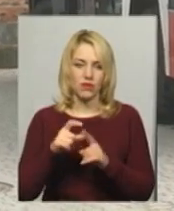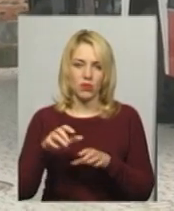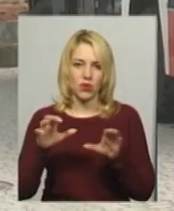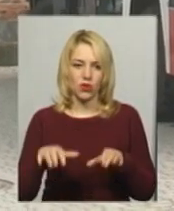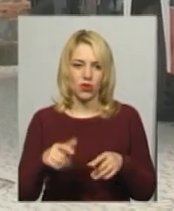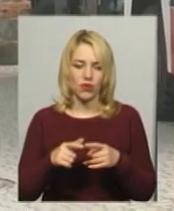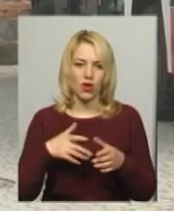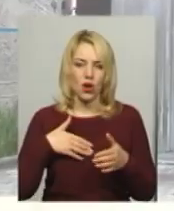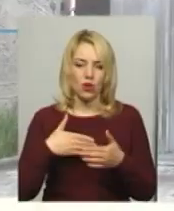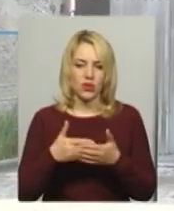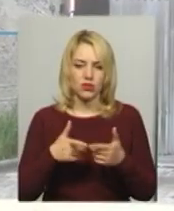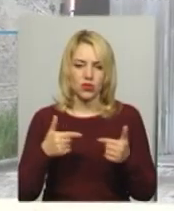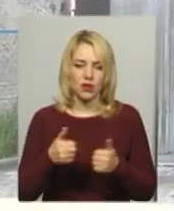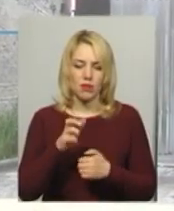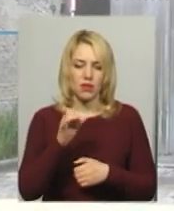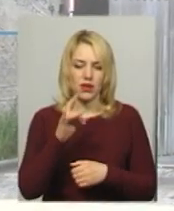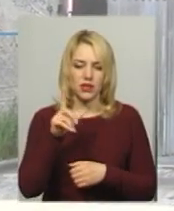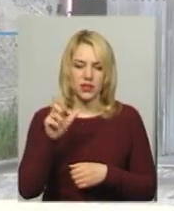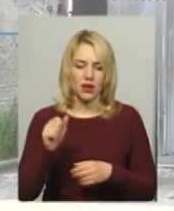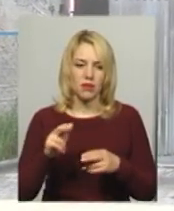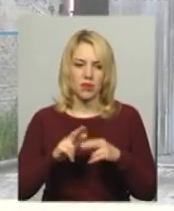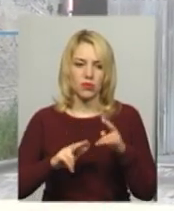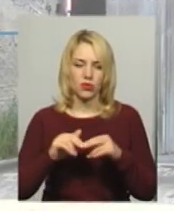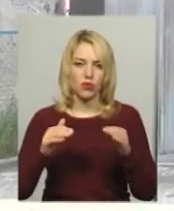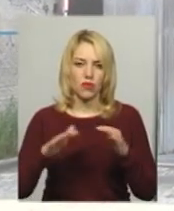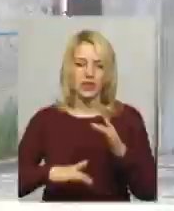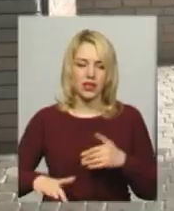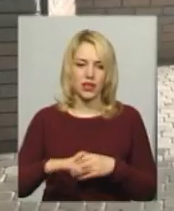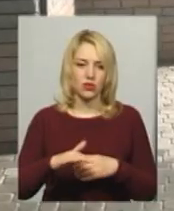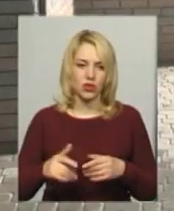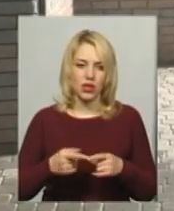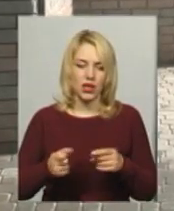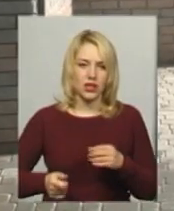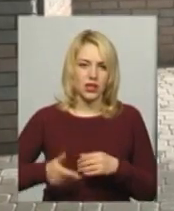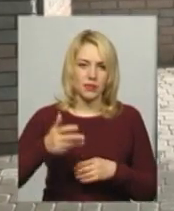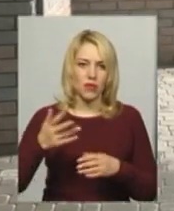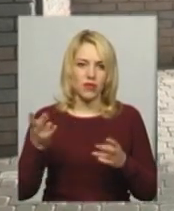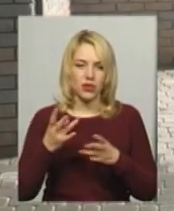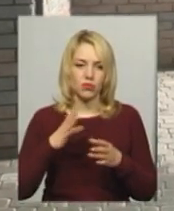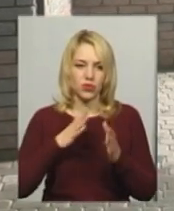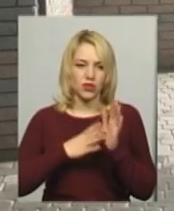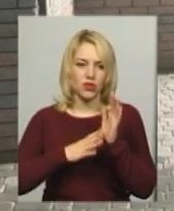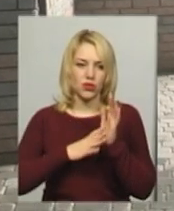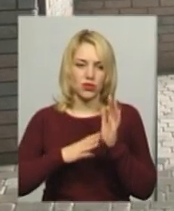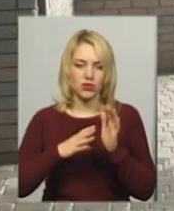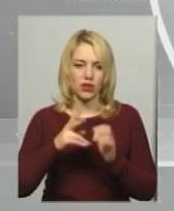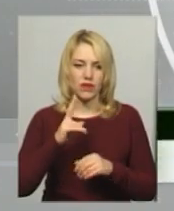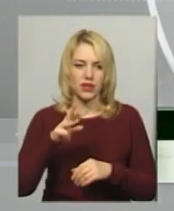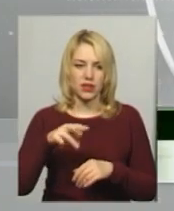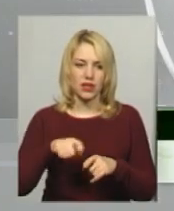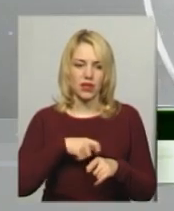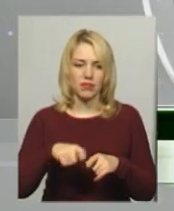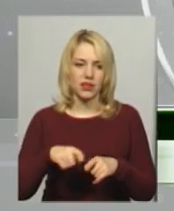«Жіночий антикорупційний рух» Альони Берези, прибудинкова територія для зведення багатоповерхівки має становити не менше 12 квадратних метрів на людину.